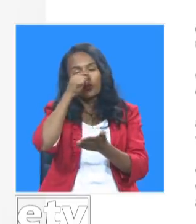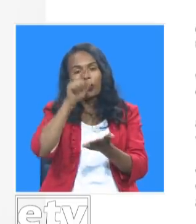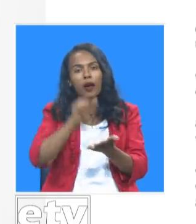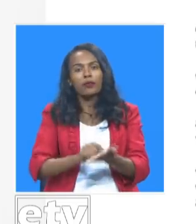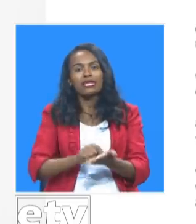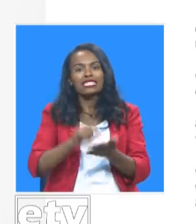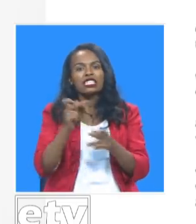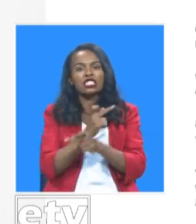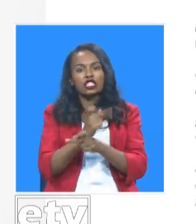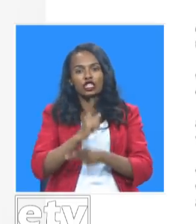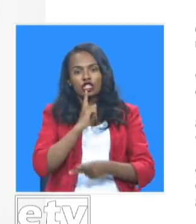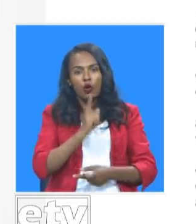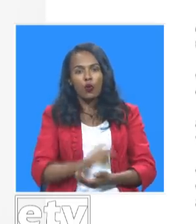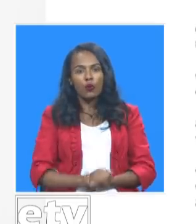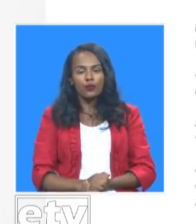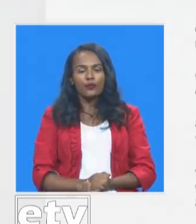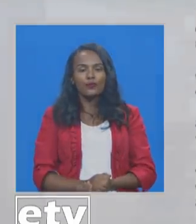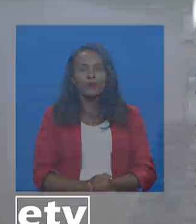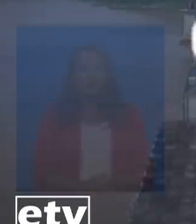ፕሬስ ድርጅት ነው።